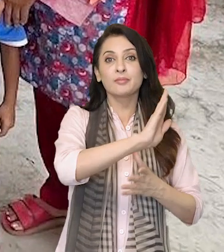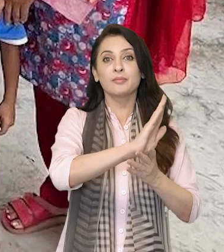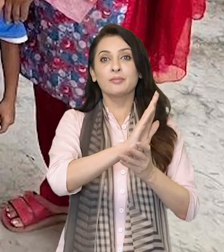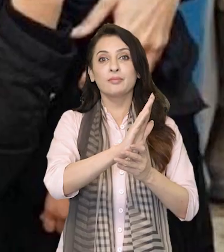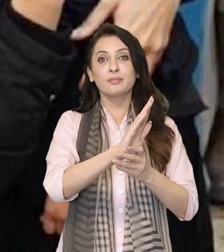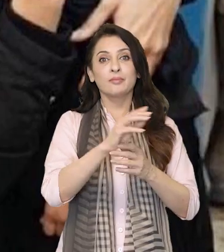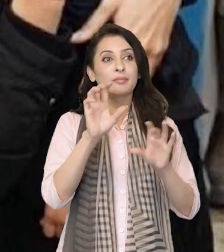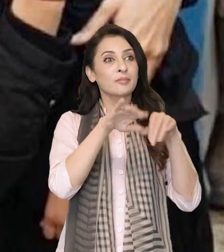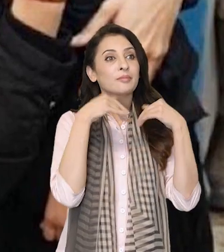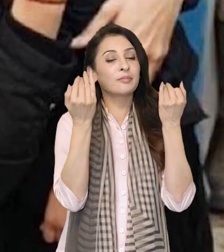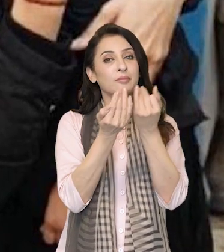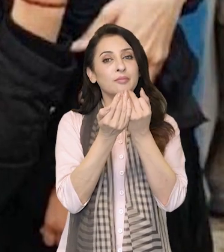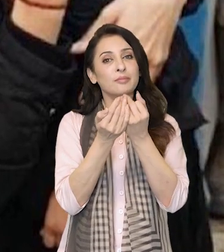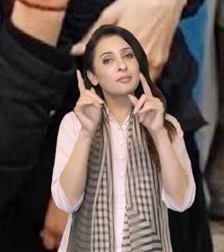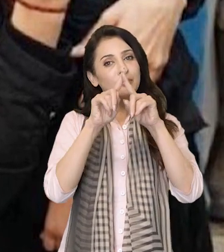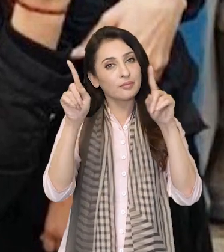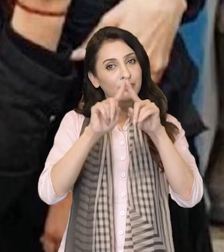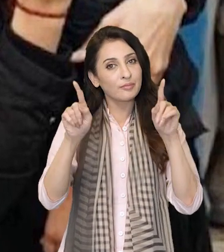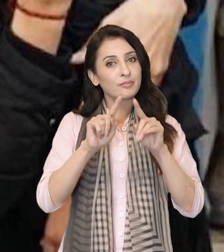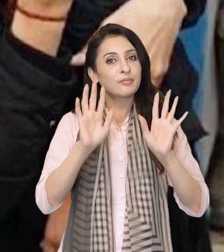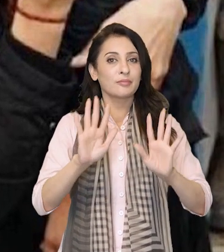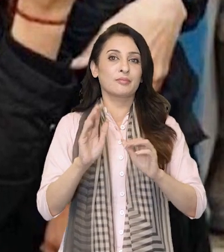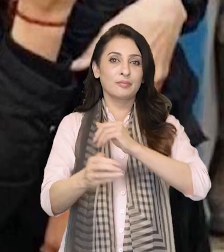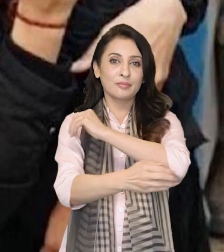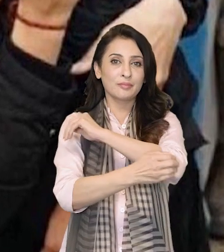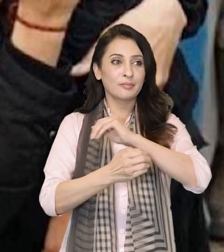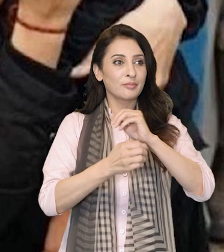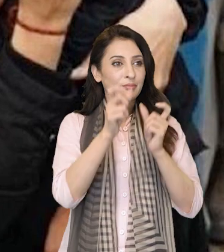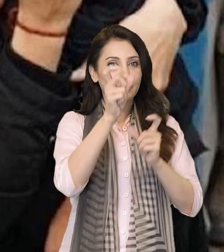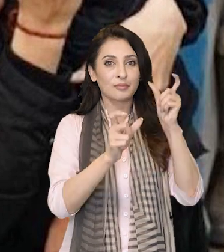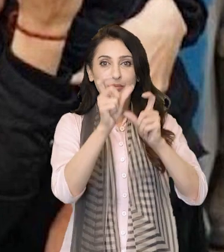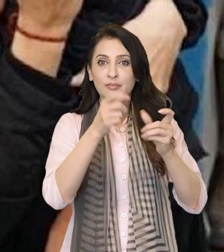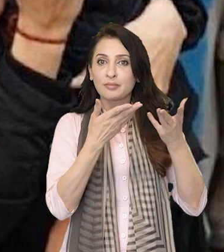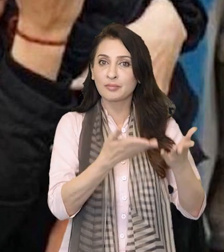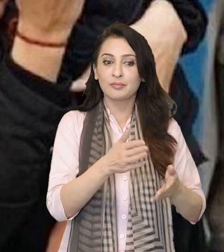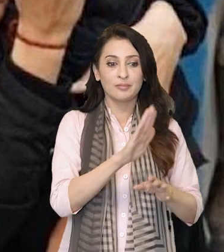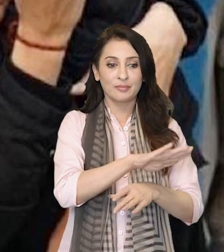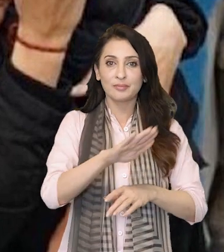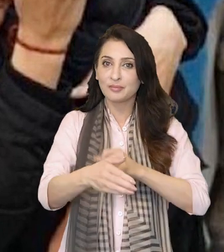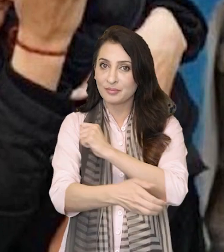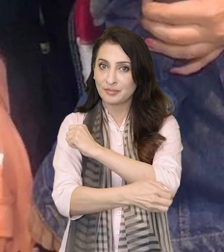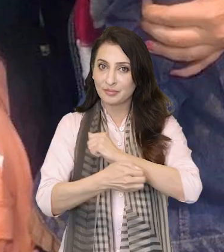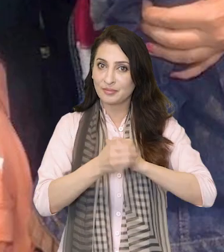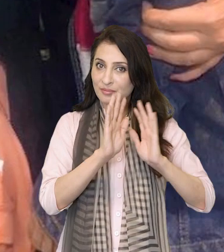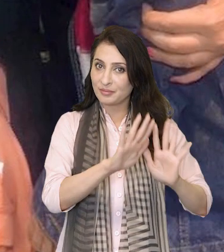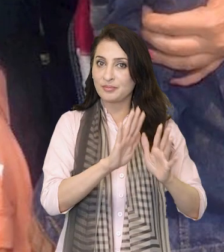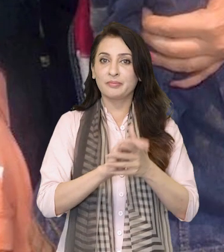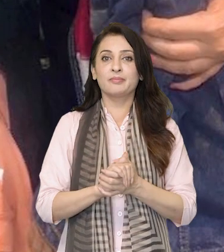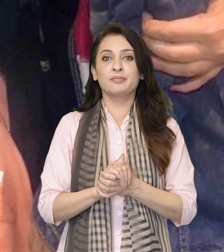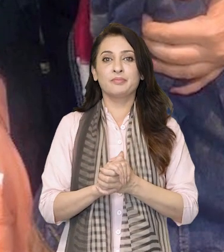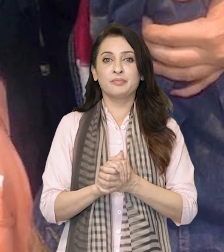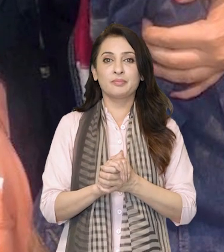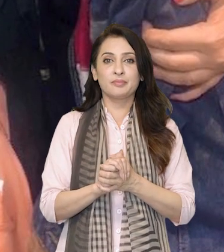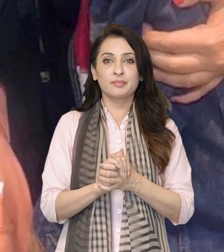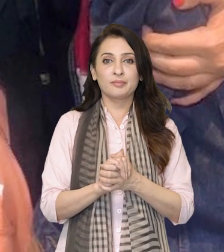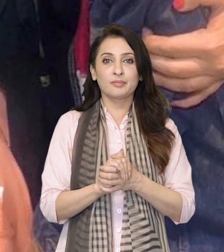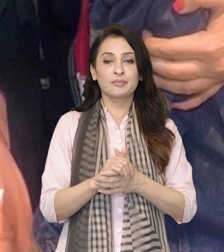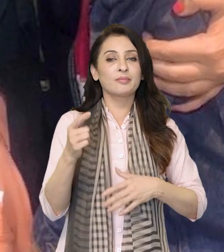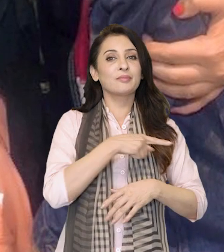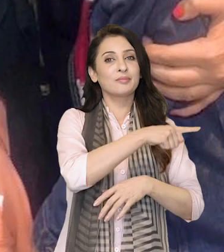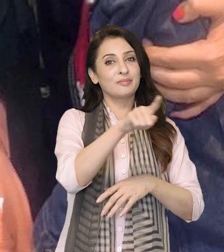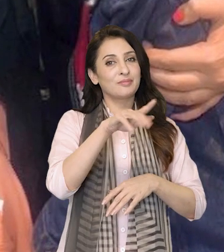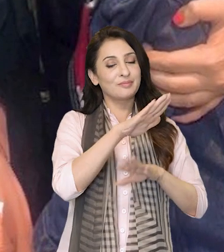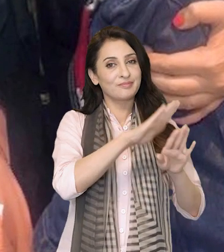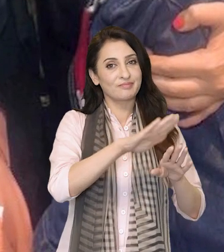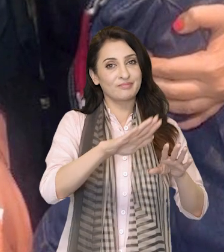अंदर हर किस्म के लोग हैं और अंडर प्रिविलेज हाउस होल्ड्स हैं, अंडर प्रिविलेज बच्चे हैं जिनको